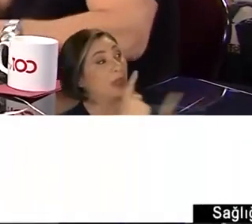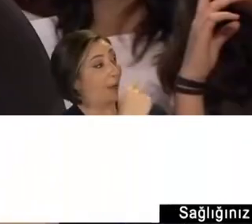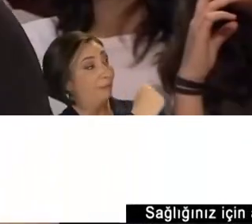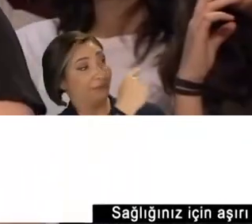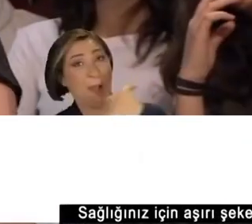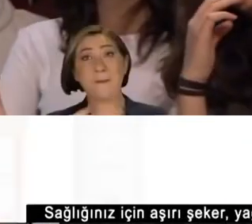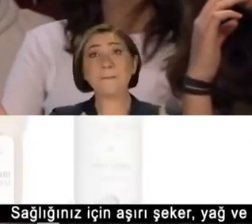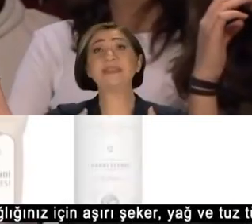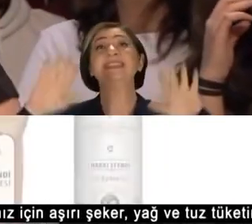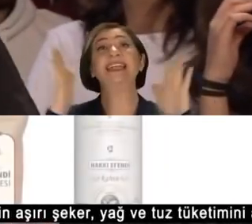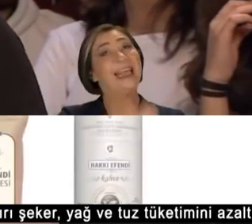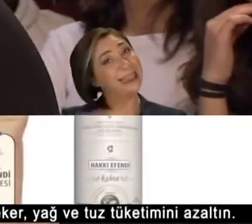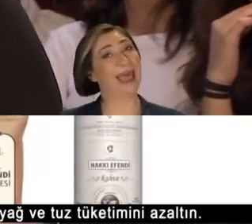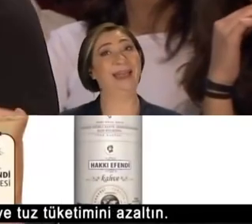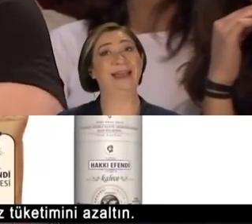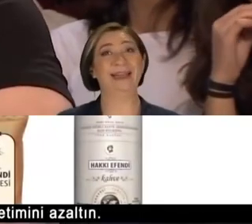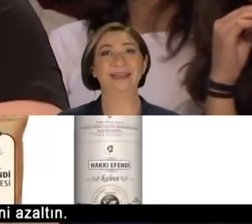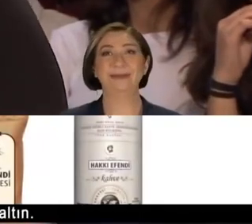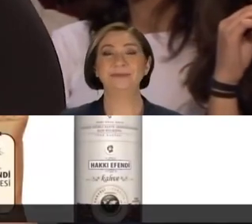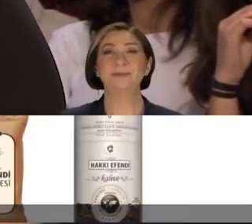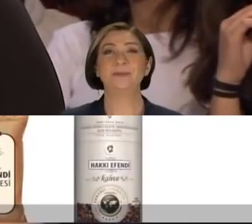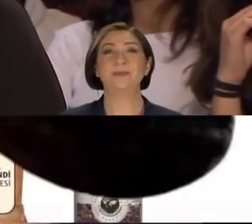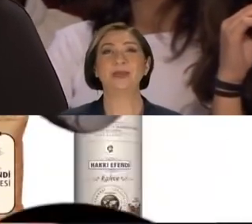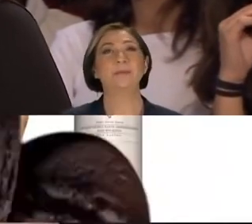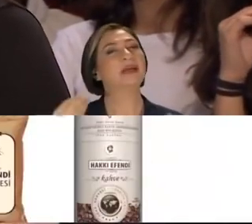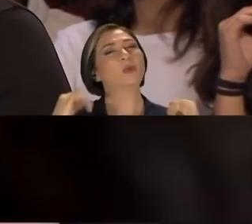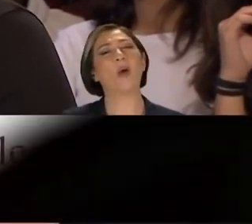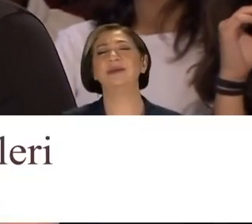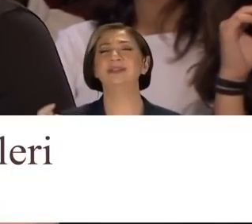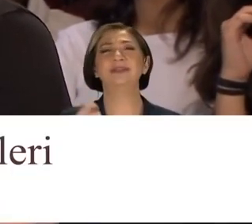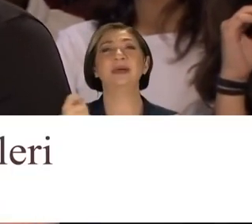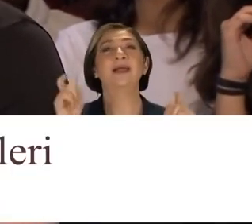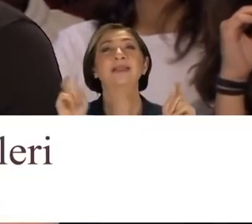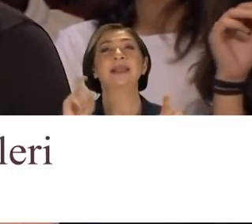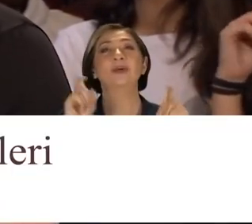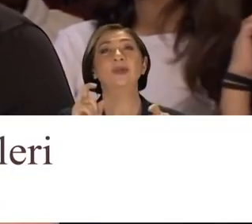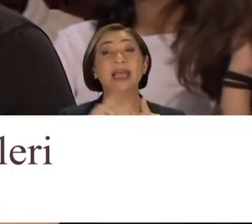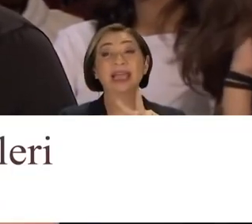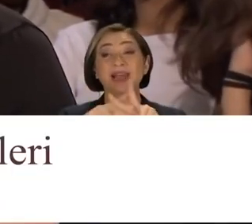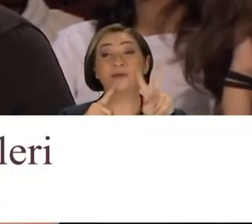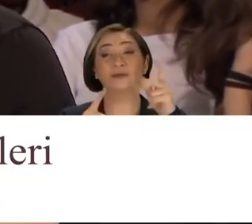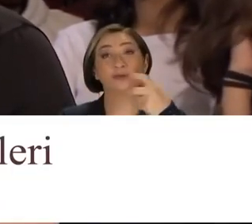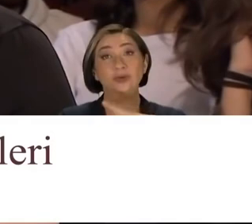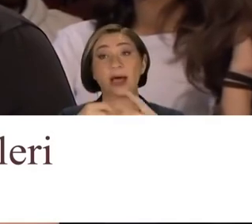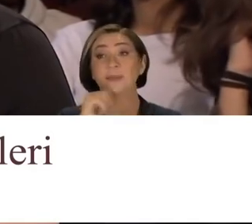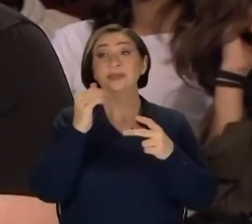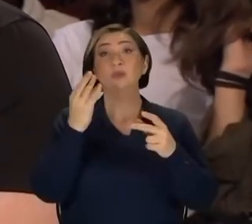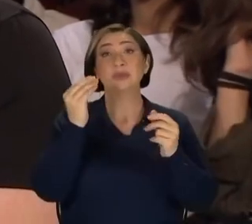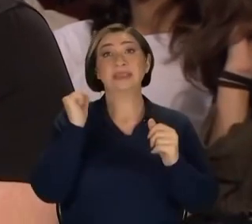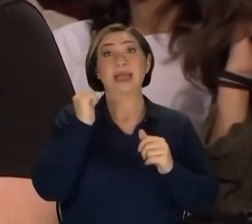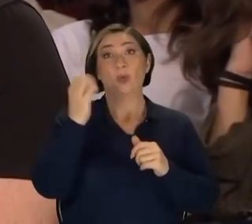yani. Yeter artık. Ben mesela çok rahat çalıştım. Dedikodu Yavuz abinin çok sert olması